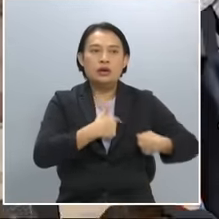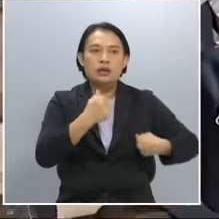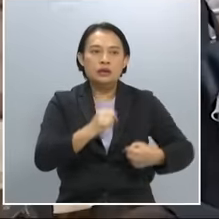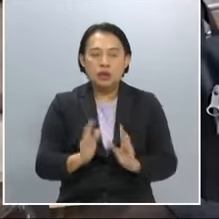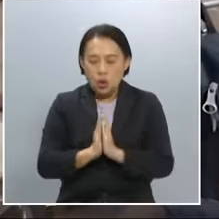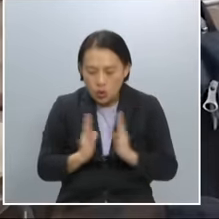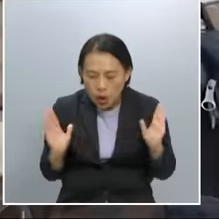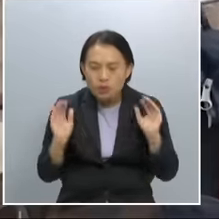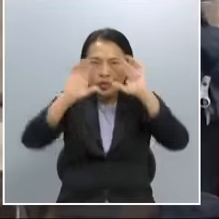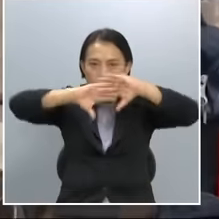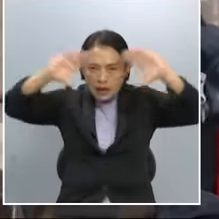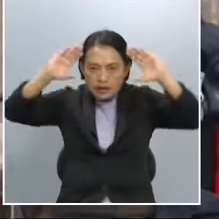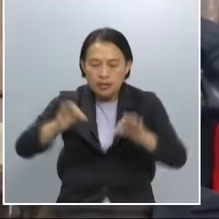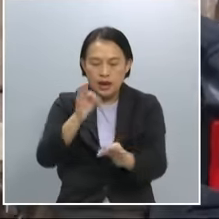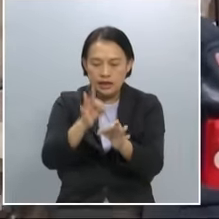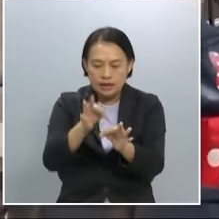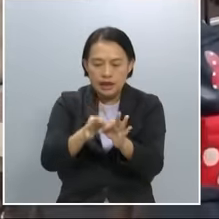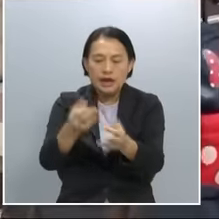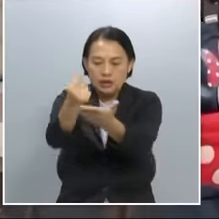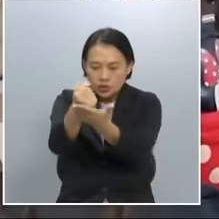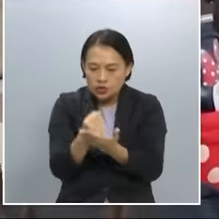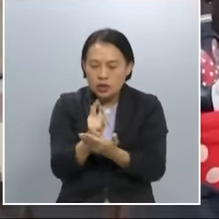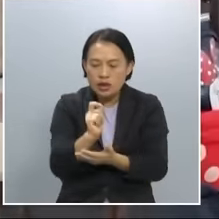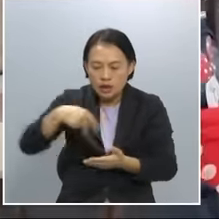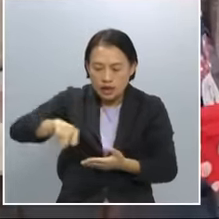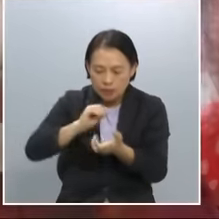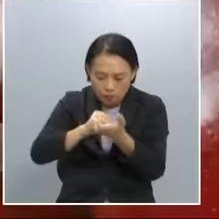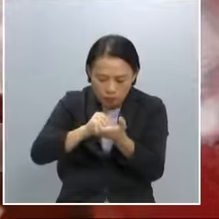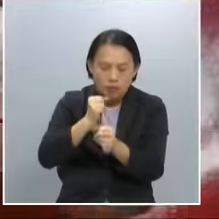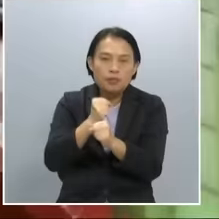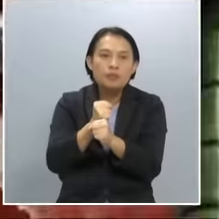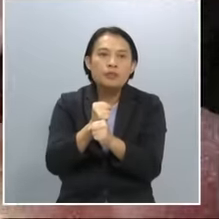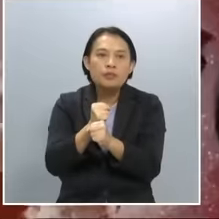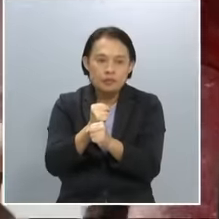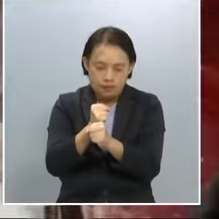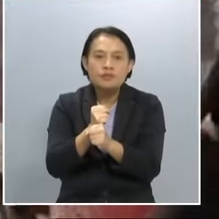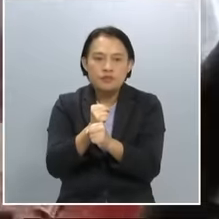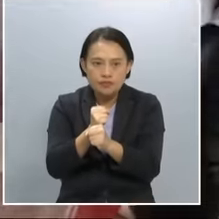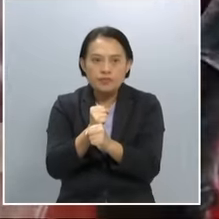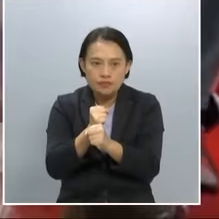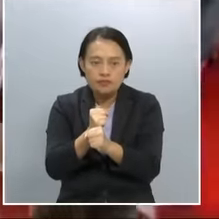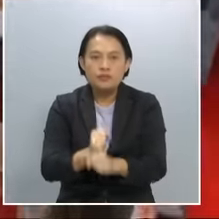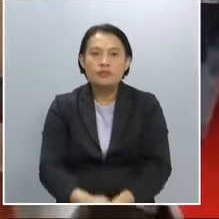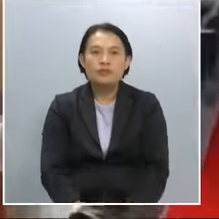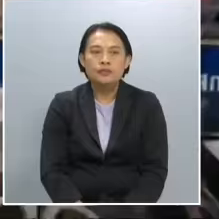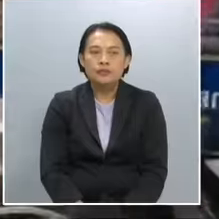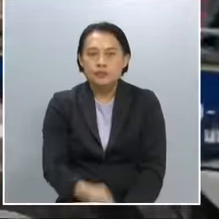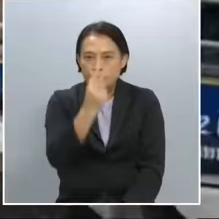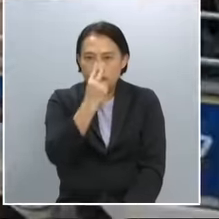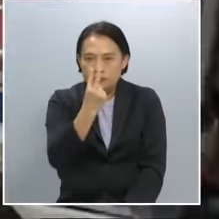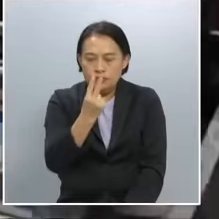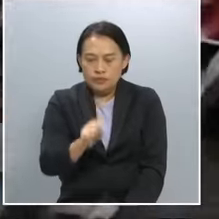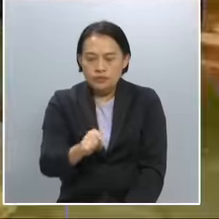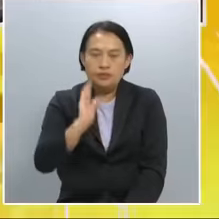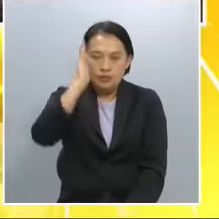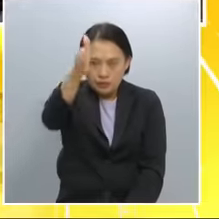ลและก็ทางธนาคารที่ทำแอปให้เขาผมไม่ค่อยรู้เรื่อง อ้าวนี่ท่านผู้ชมเดี๋ยวรอดูผลกันต่อไป